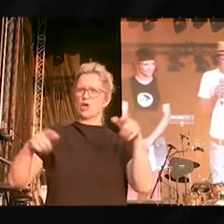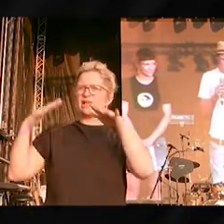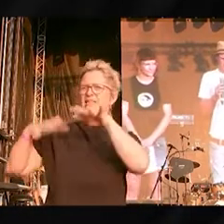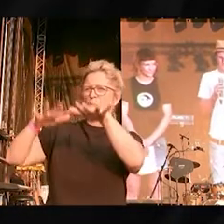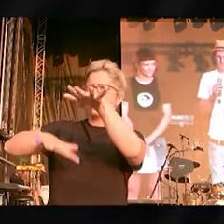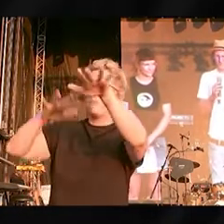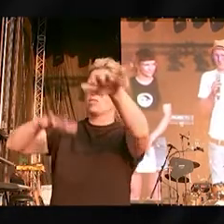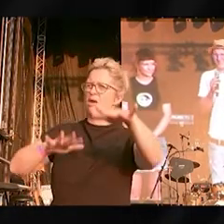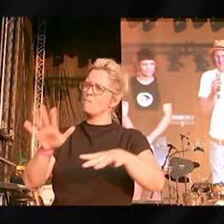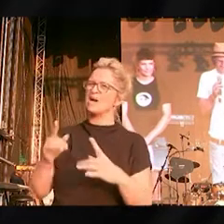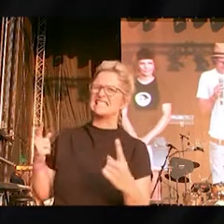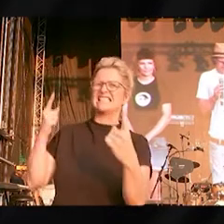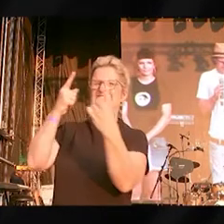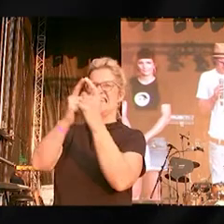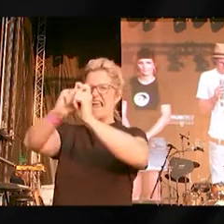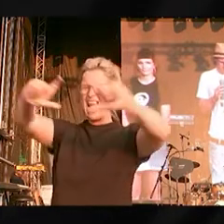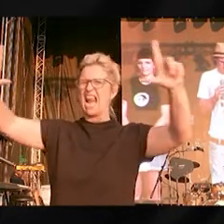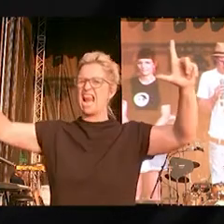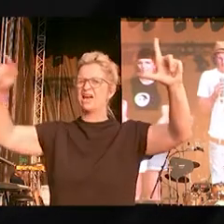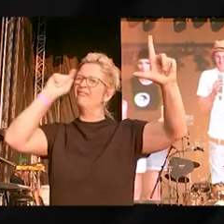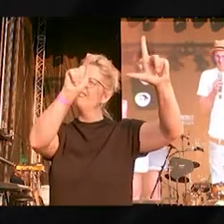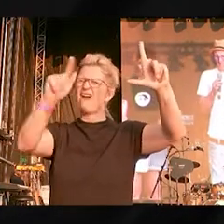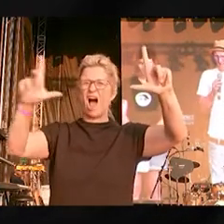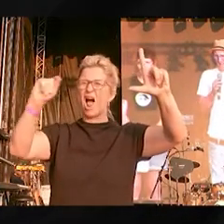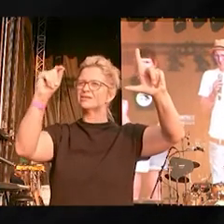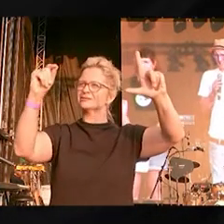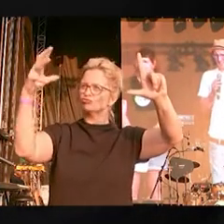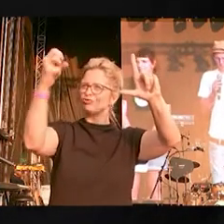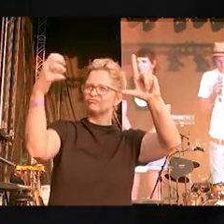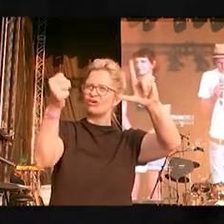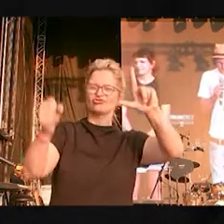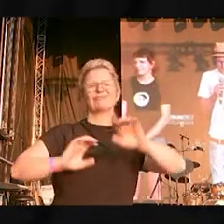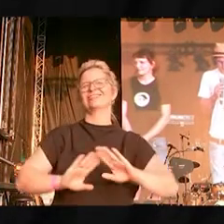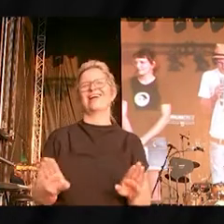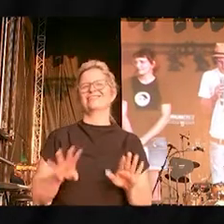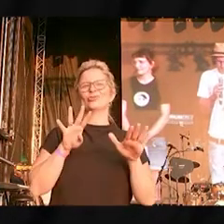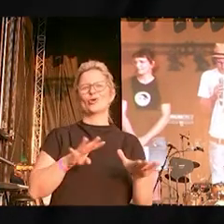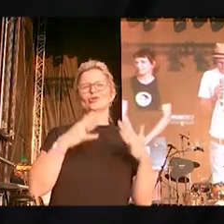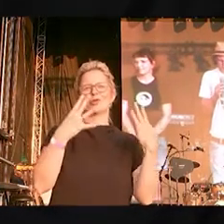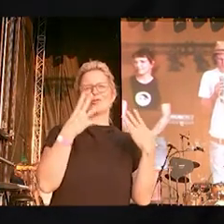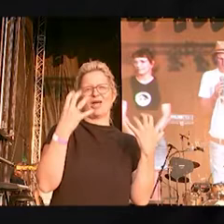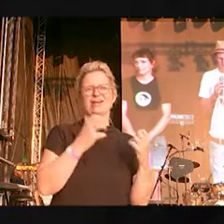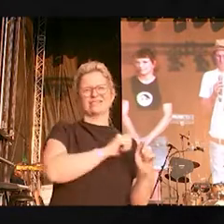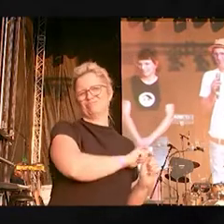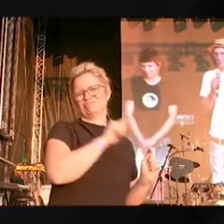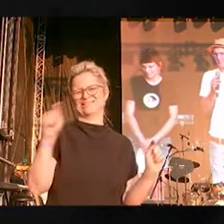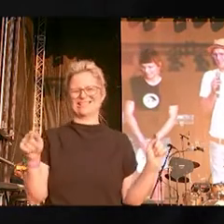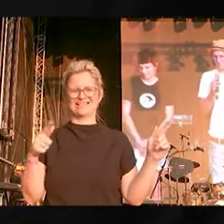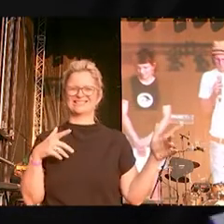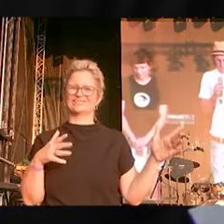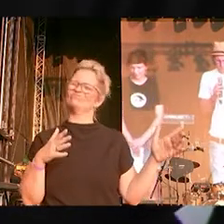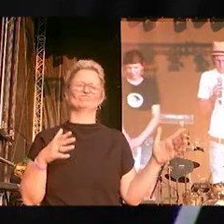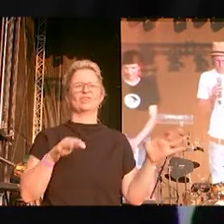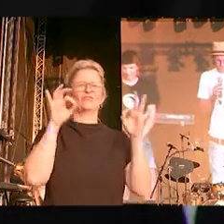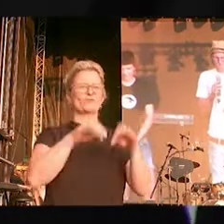demonstriert haben, haben sie längst nicht alles bekommen. Seit 1989 wurde viel, viel, viel zu wenig getan für